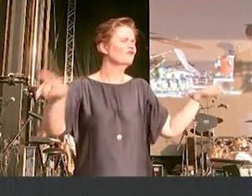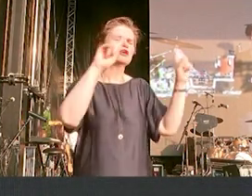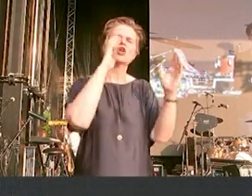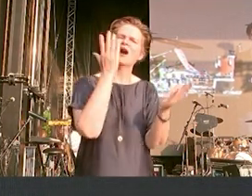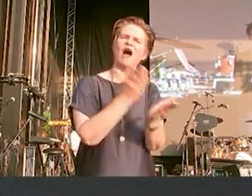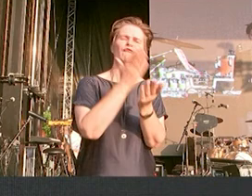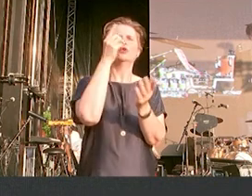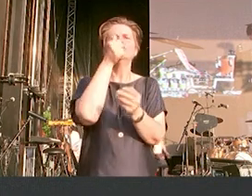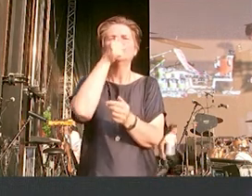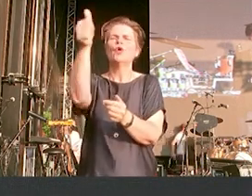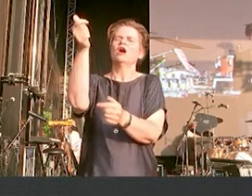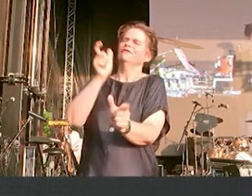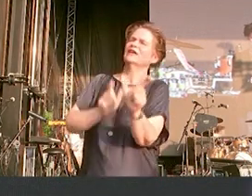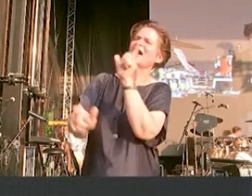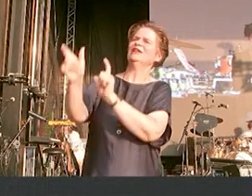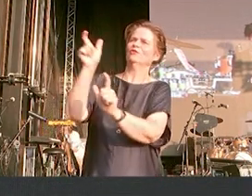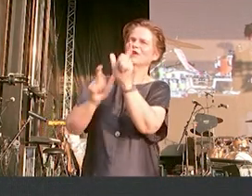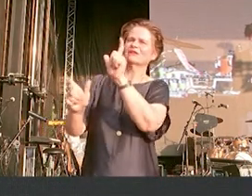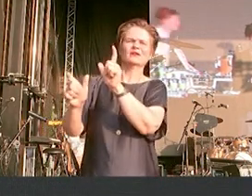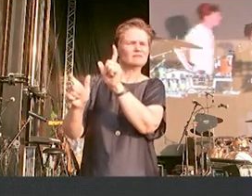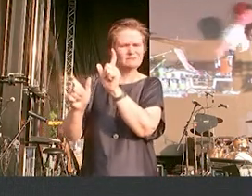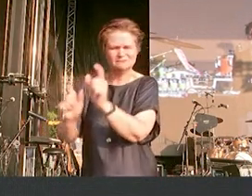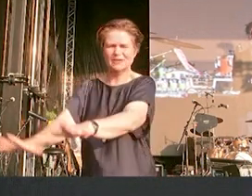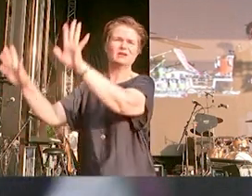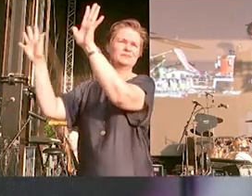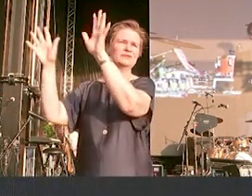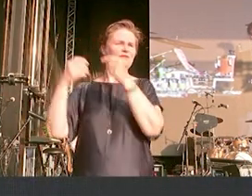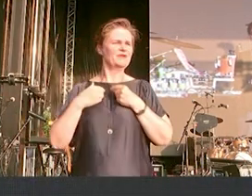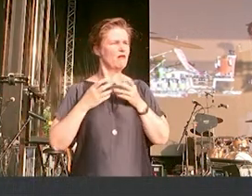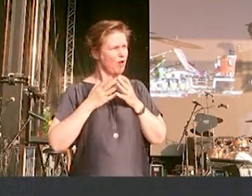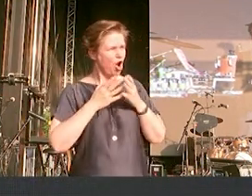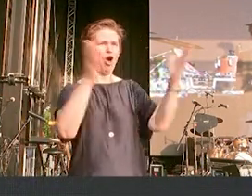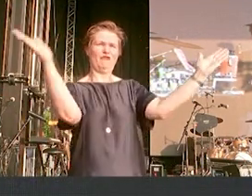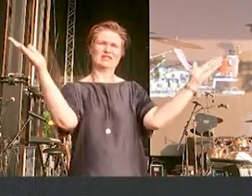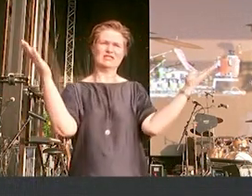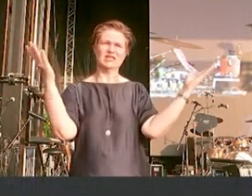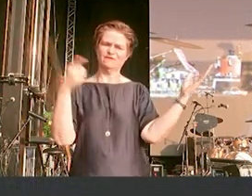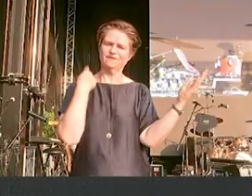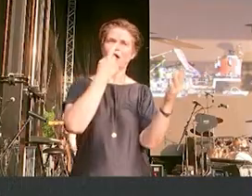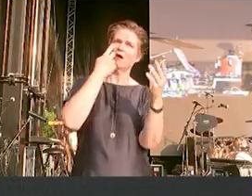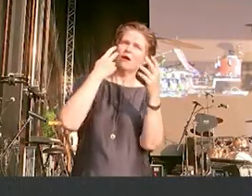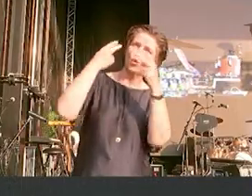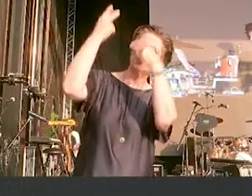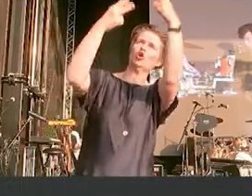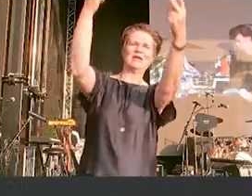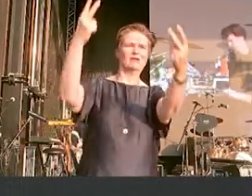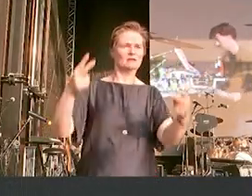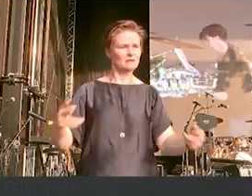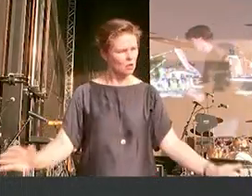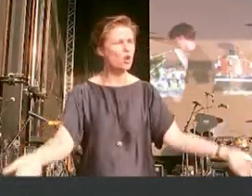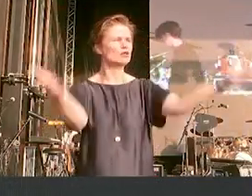zu verteidigen, sondern offensiv und mutig wieder an unseren Utopien arbeiten. Auf geht's!